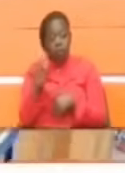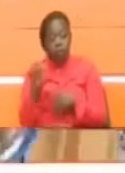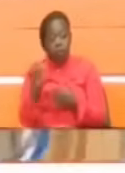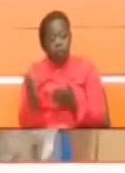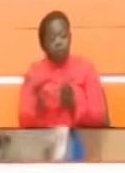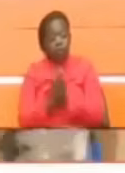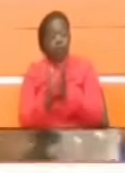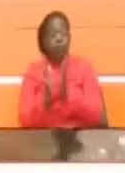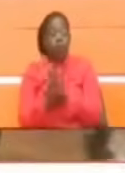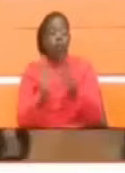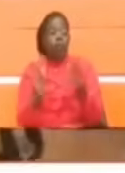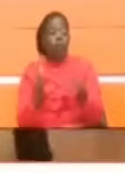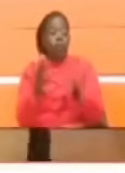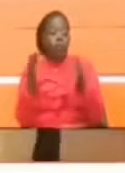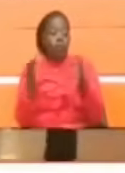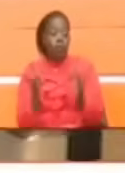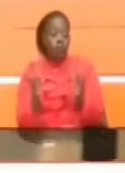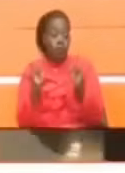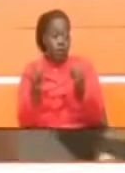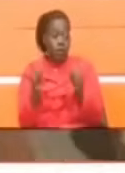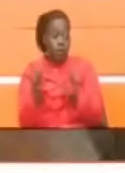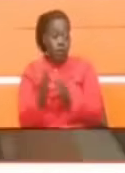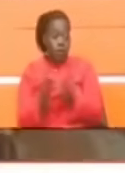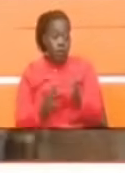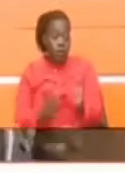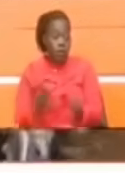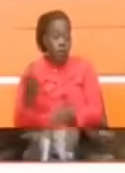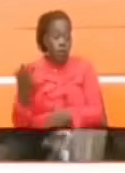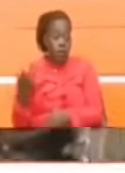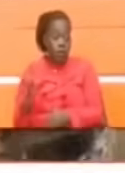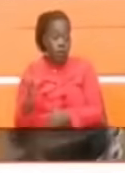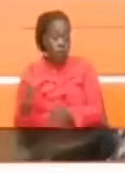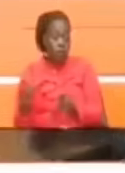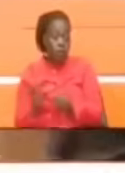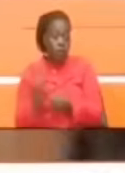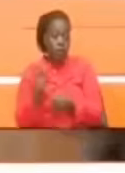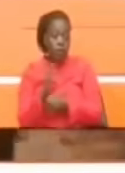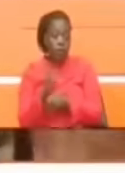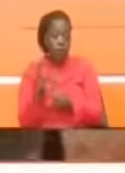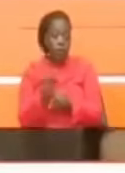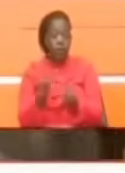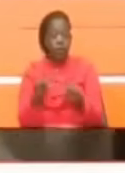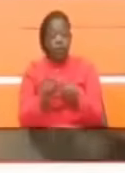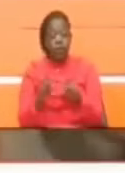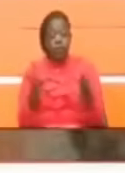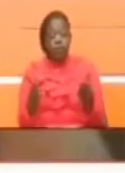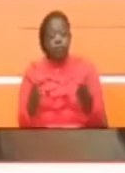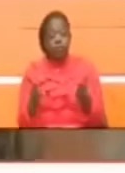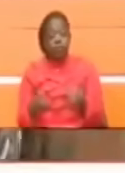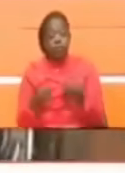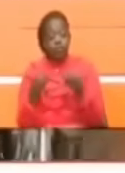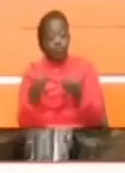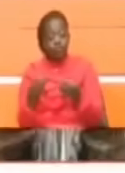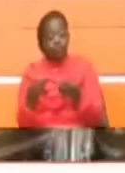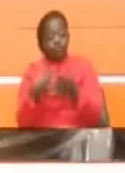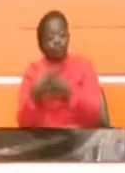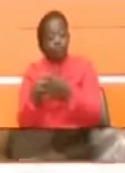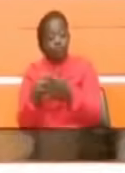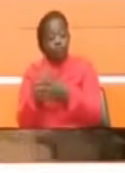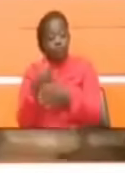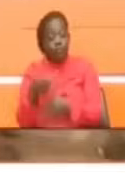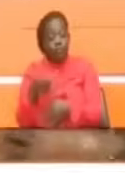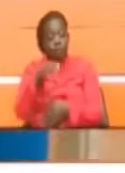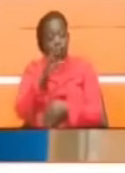eno alambuludde ng'ebyuma byabwe bwe bisobola okulongoosa amazzi naye n'akuutira abantu okubeekwata babatuuseeko ebyuma bino banywe